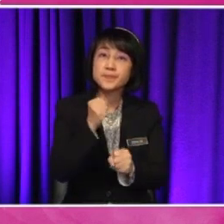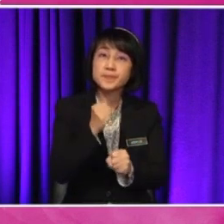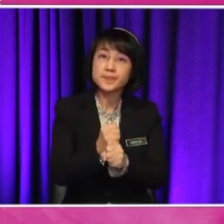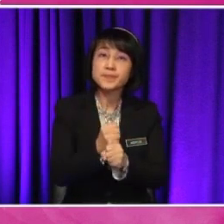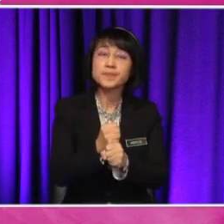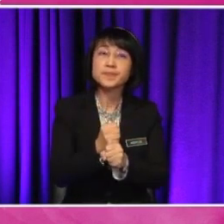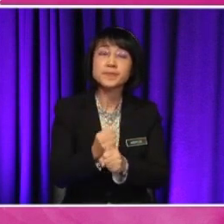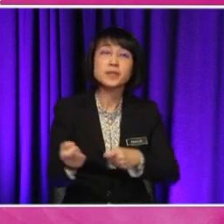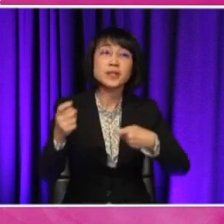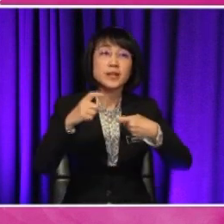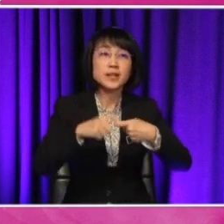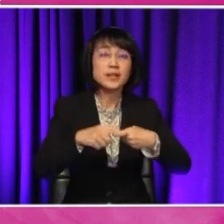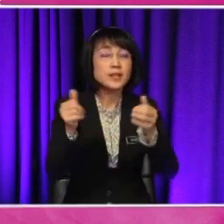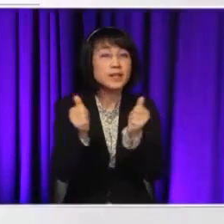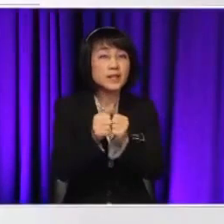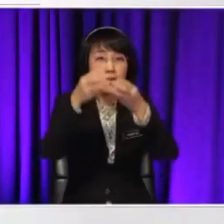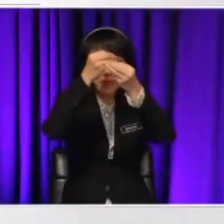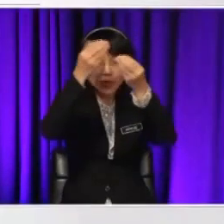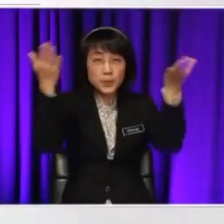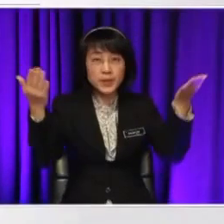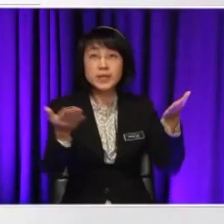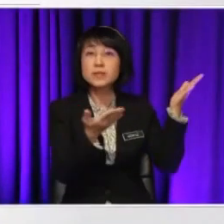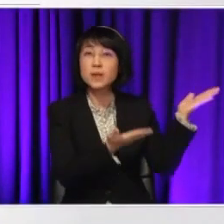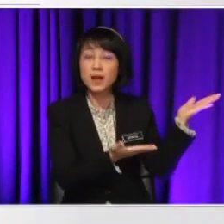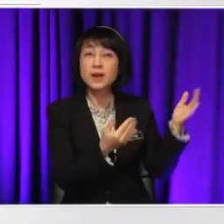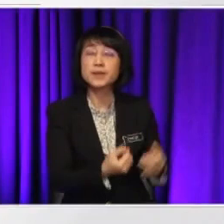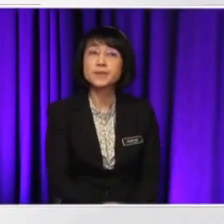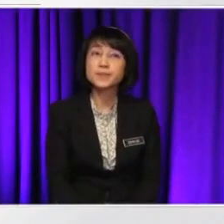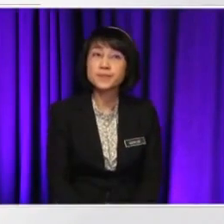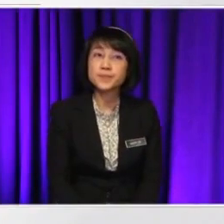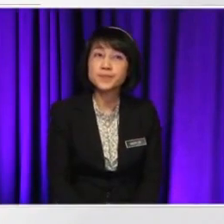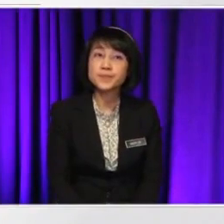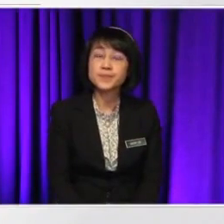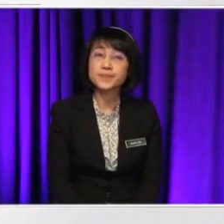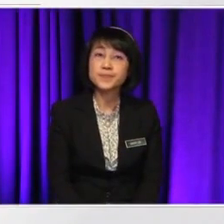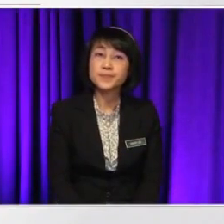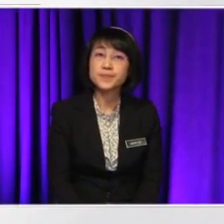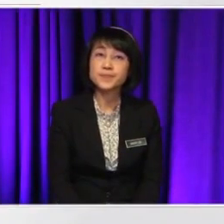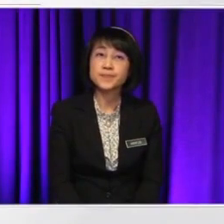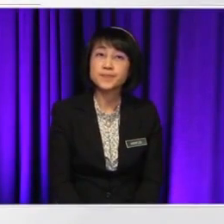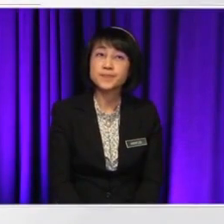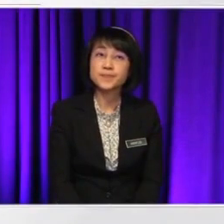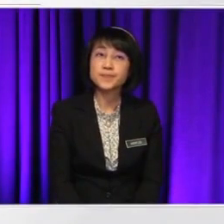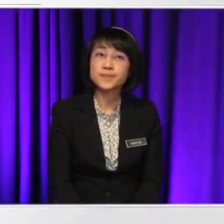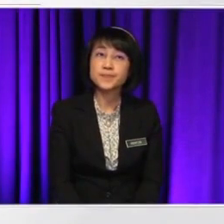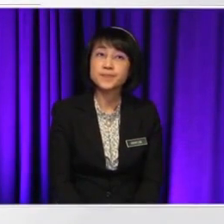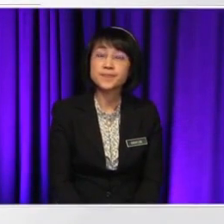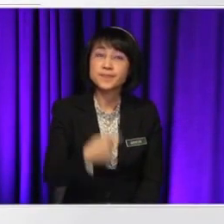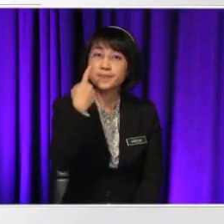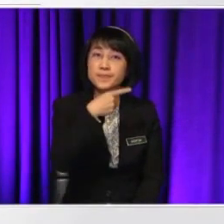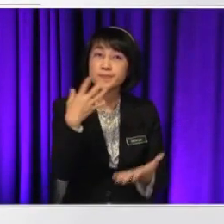maklumat di sebelah? Siapa nak jawab? Sila angkat tangan. A, B, C ataupun D. Ha, siapa jawab